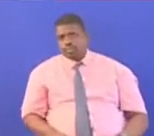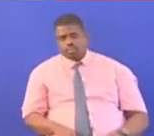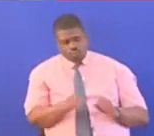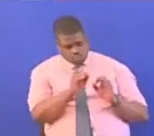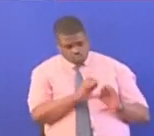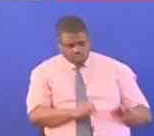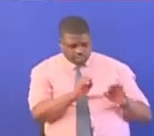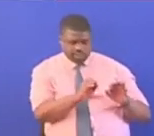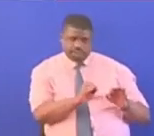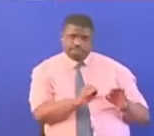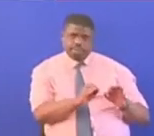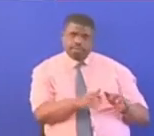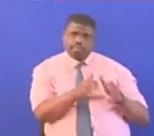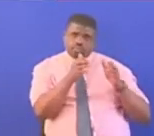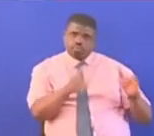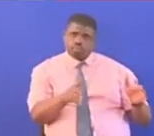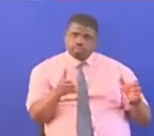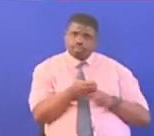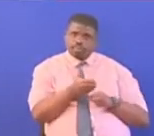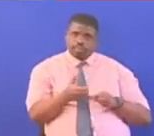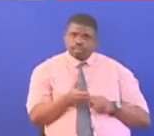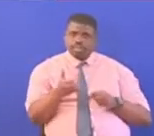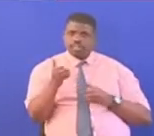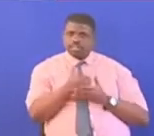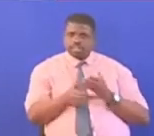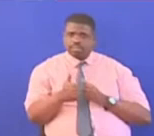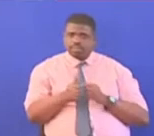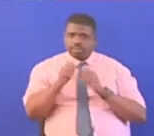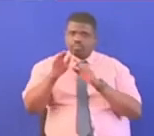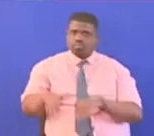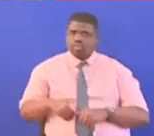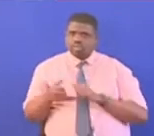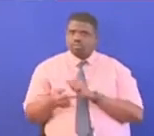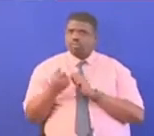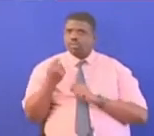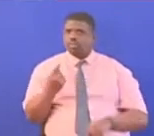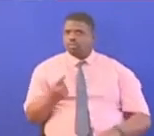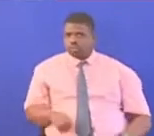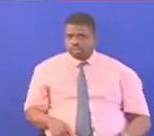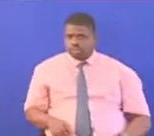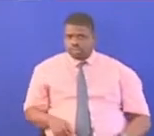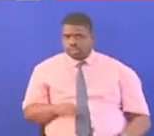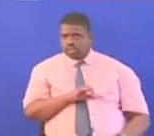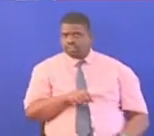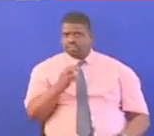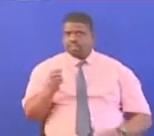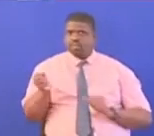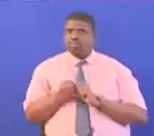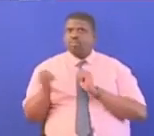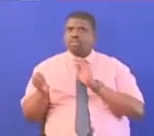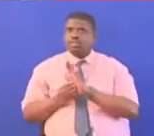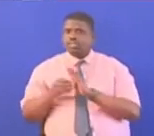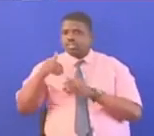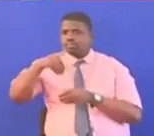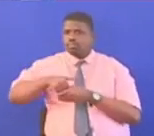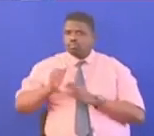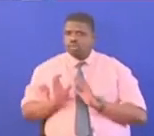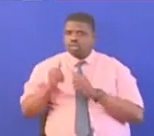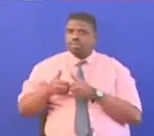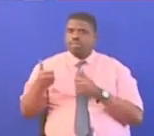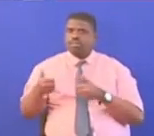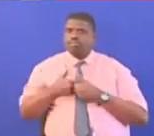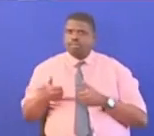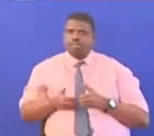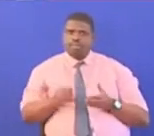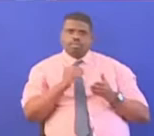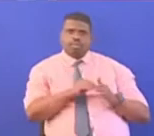Mungu nilipata nafasi ya kuwa sehemu ya bunge la 11. Mwaka 2019 nikiwa mjumbe wa kamati, mimi ndiye